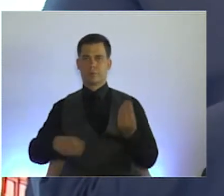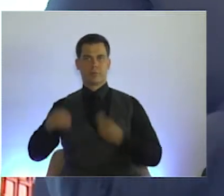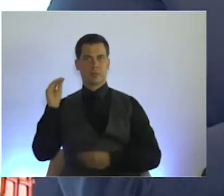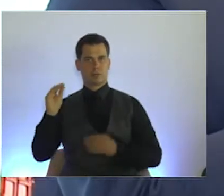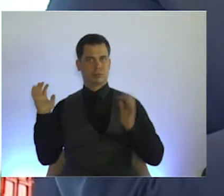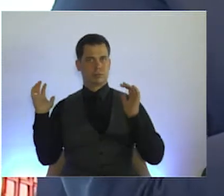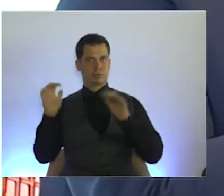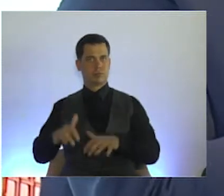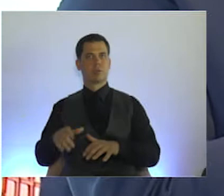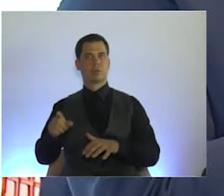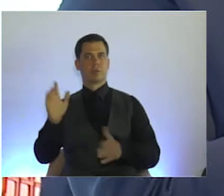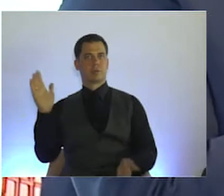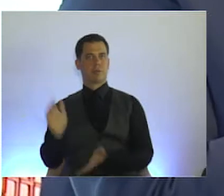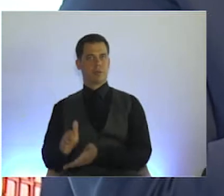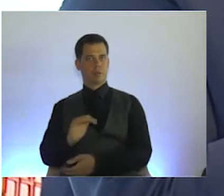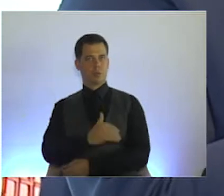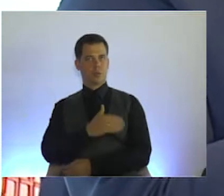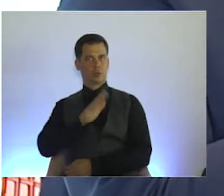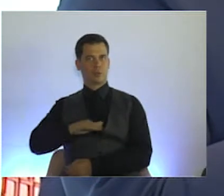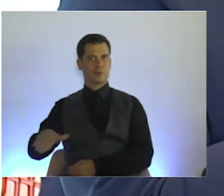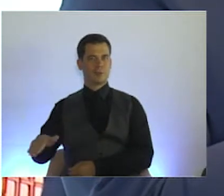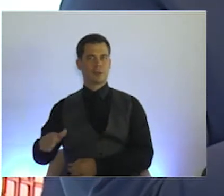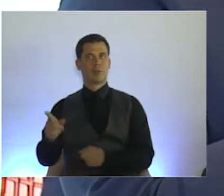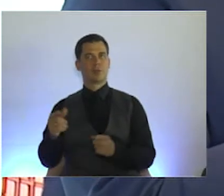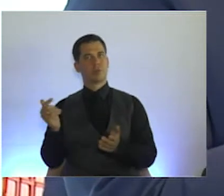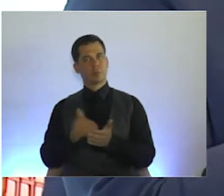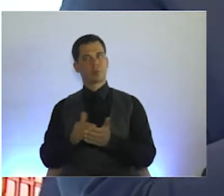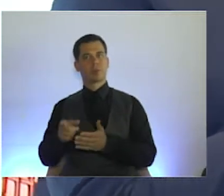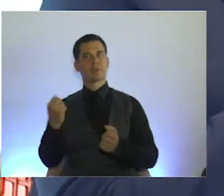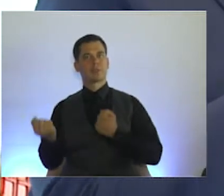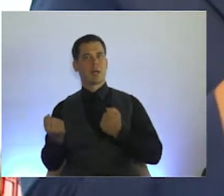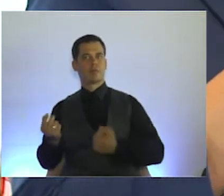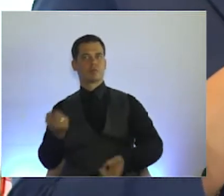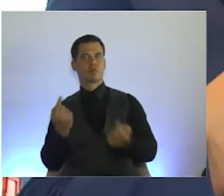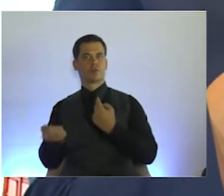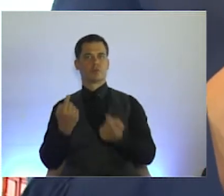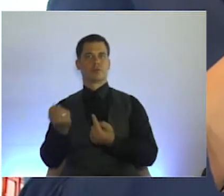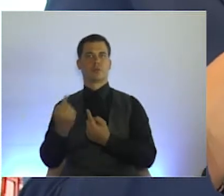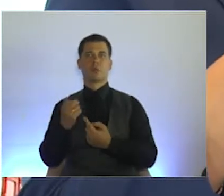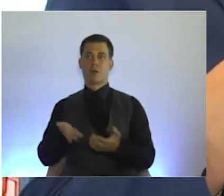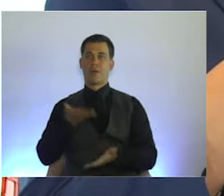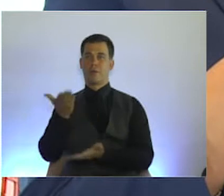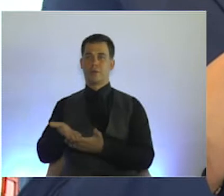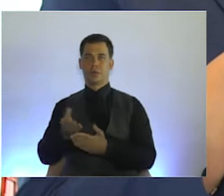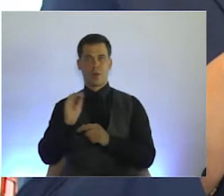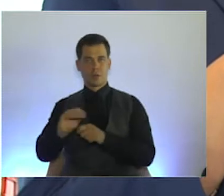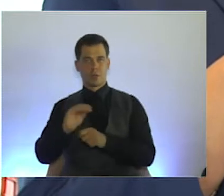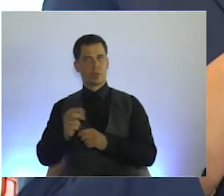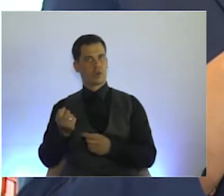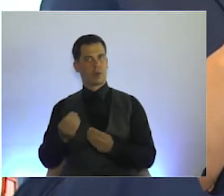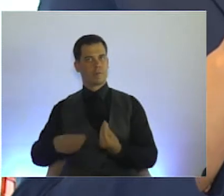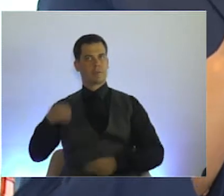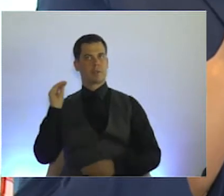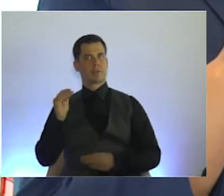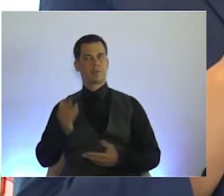zaczyna przybywać coraz mniej uczniów i trzeba się o tego ucznia starać, więc ta oferta edukacyjna musi